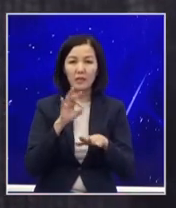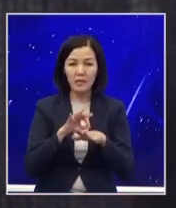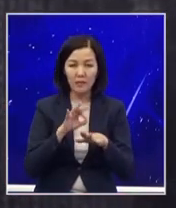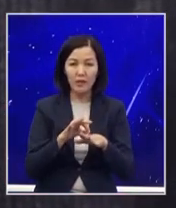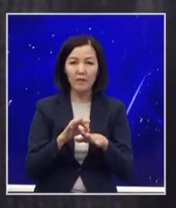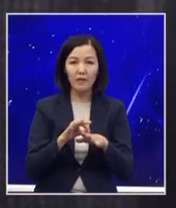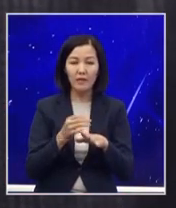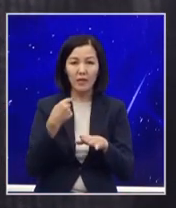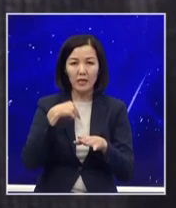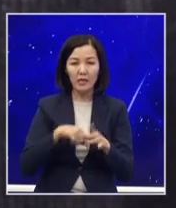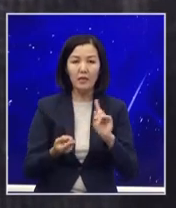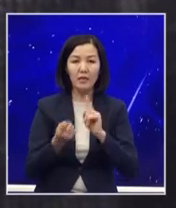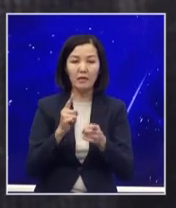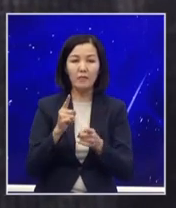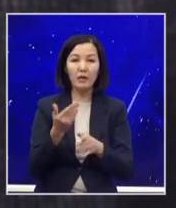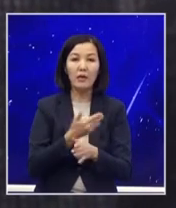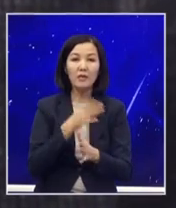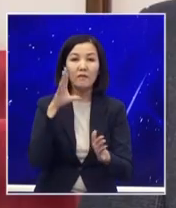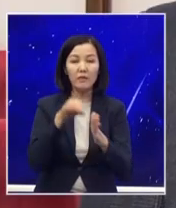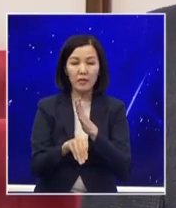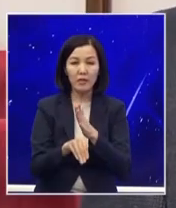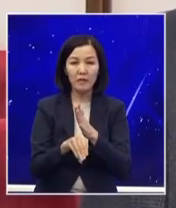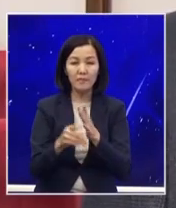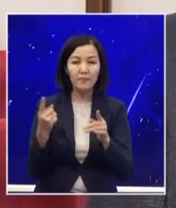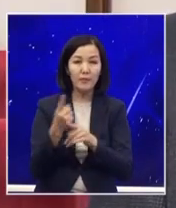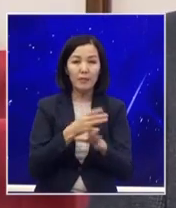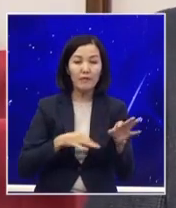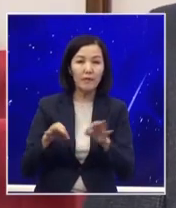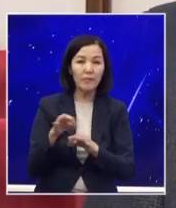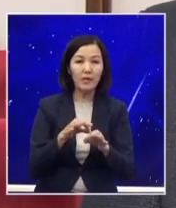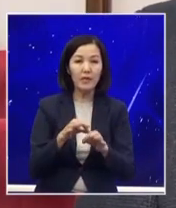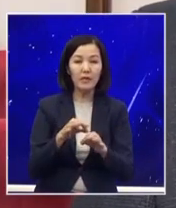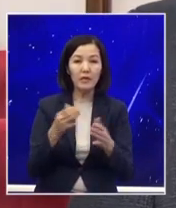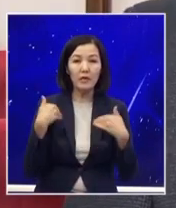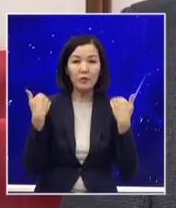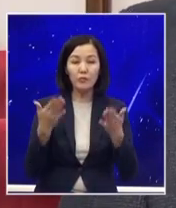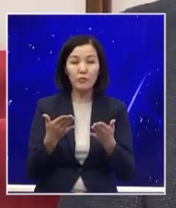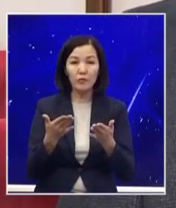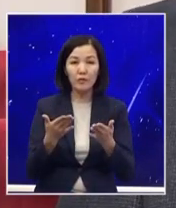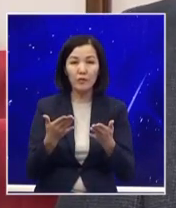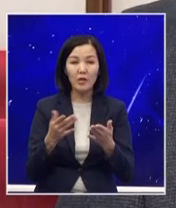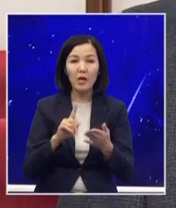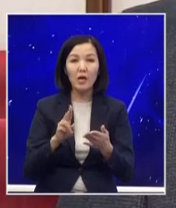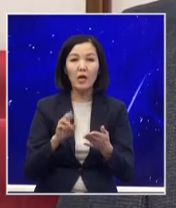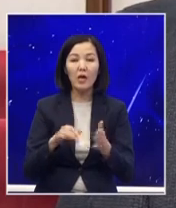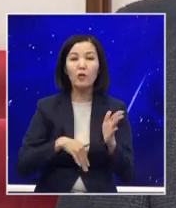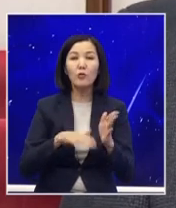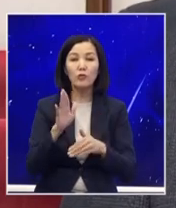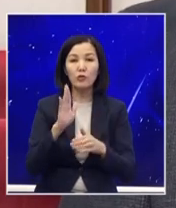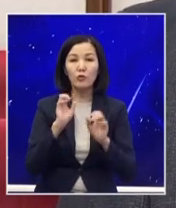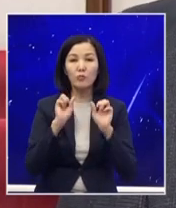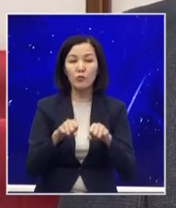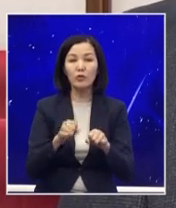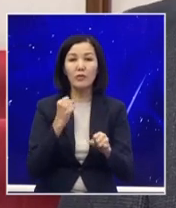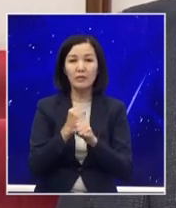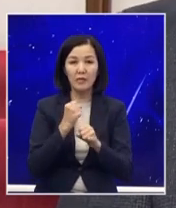и трансплантология, мы хотим внедрить. Первый проект мы хотим показать себе, что как можно лучше сделать. И после